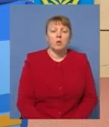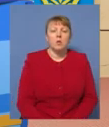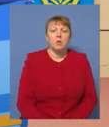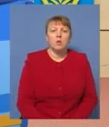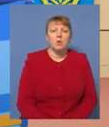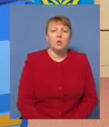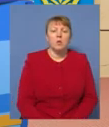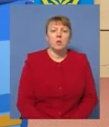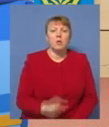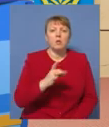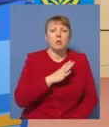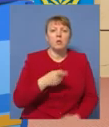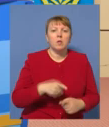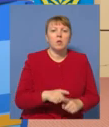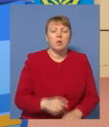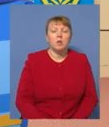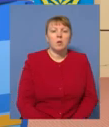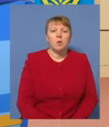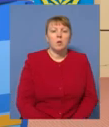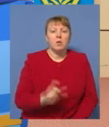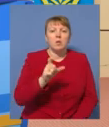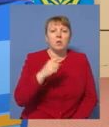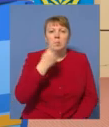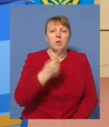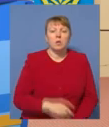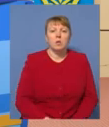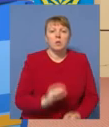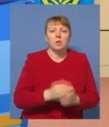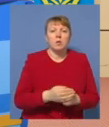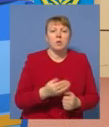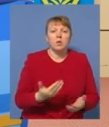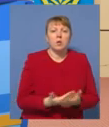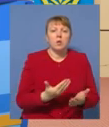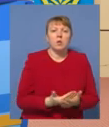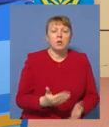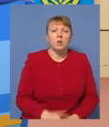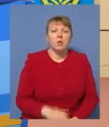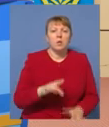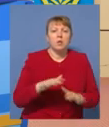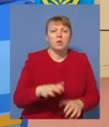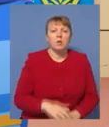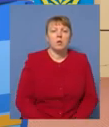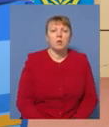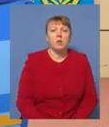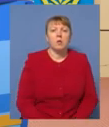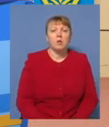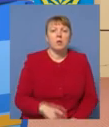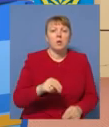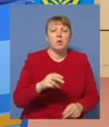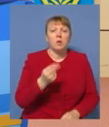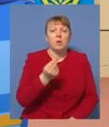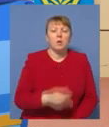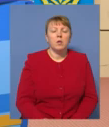с использованием информационных технологиями. Лицами, скрывающие свои данные, как при регистрации, так и при получении